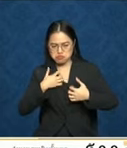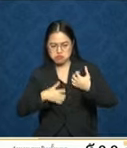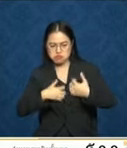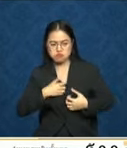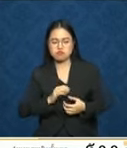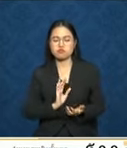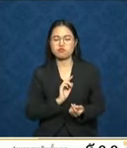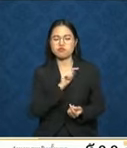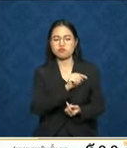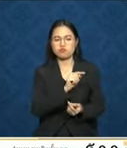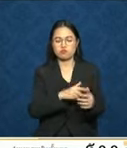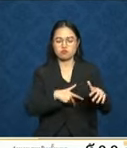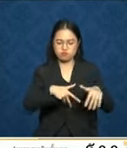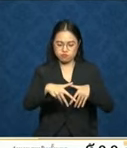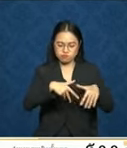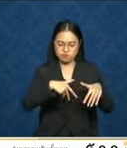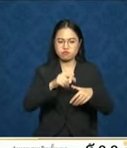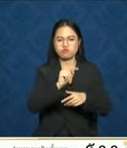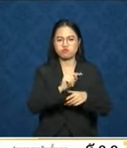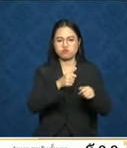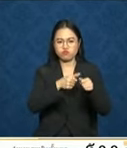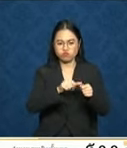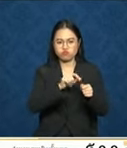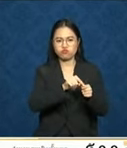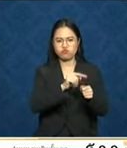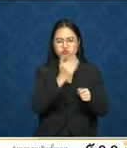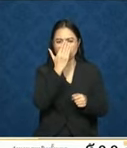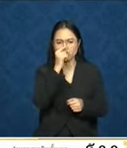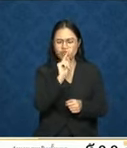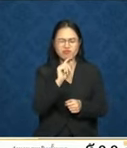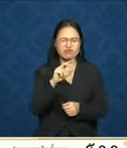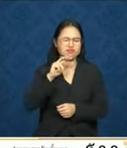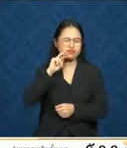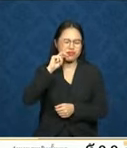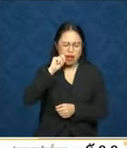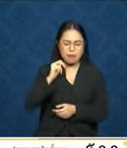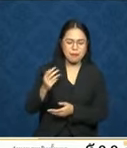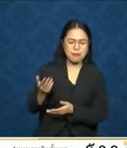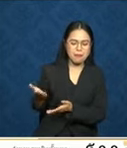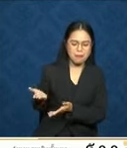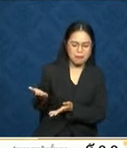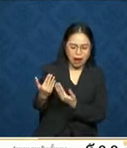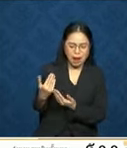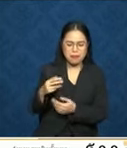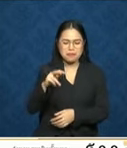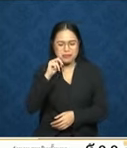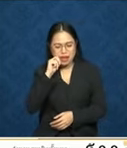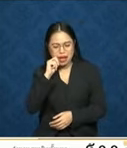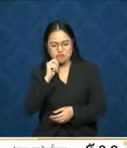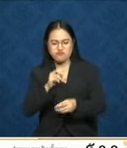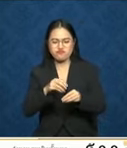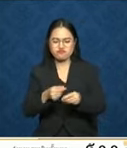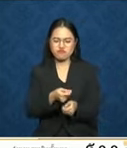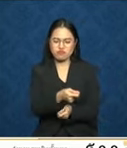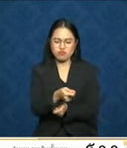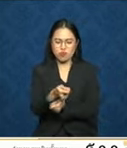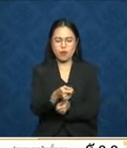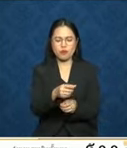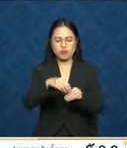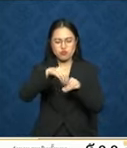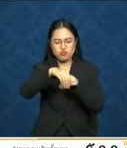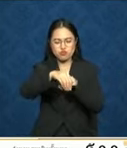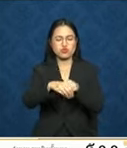ภอเชียนใหญ่และชาวอำเภอเฉลิมพระเกียรติเนื่องจากไม่มีน้ำใช้ในการประกอบอาชีพทางการเกษตรอย่างเพียงพอโ